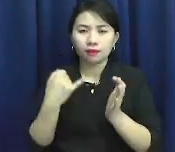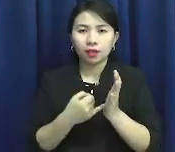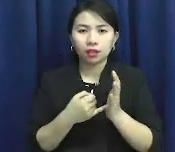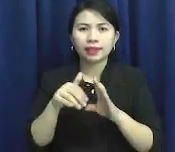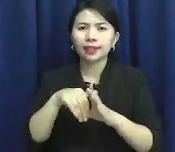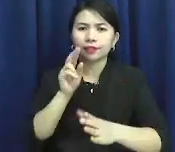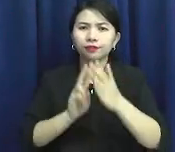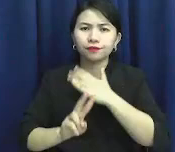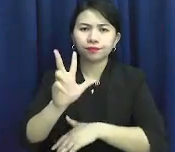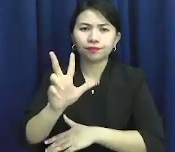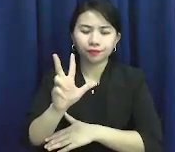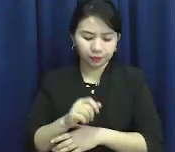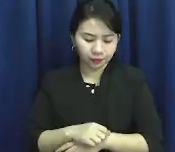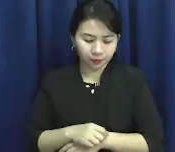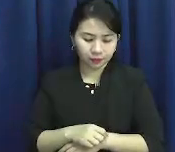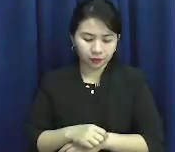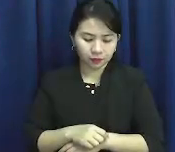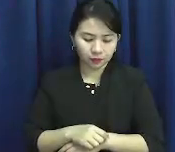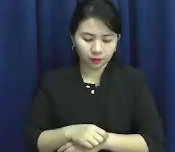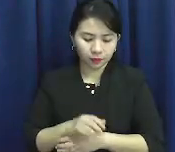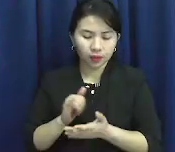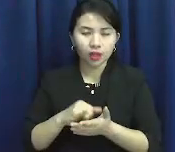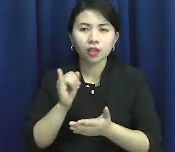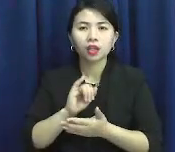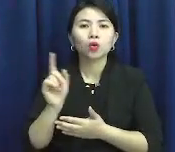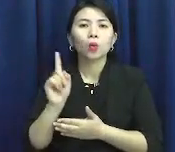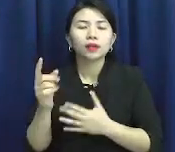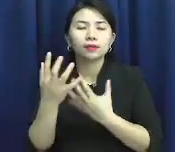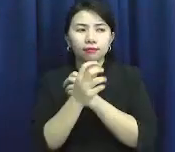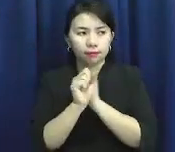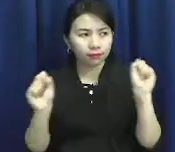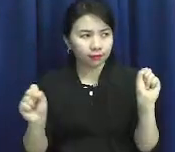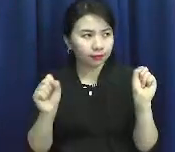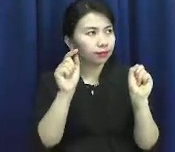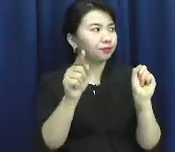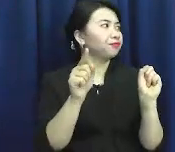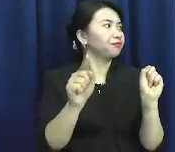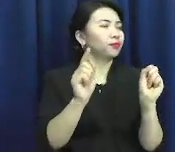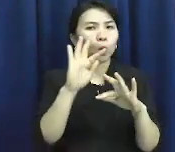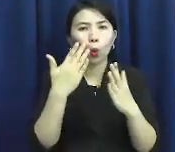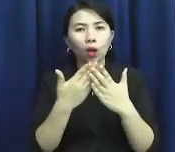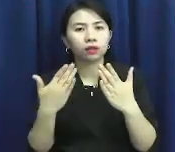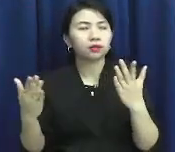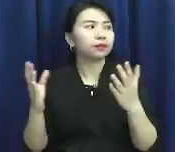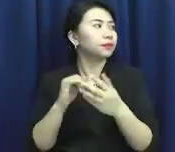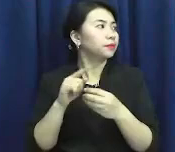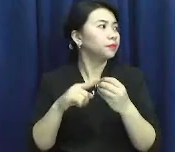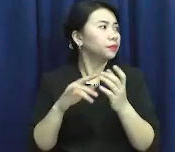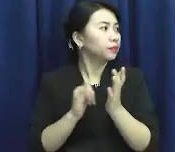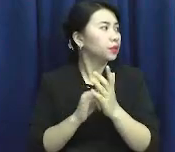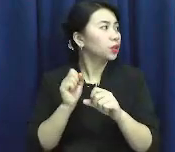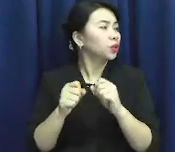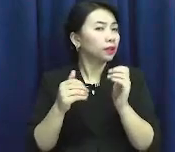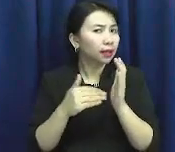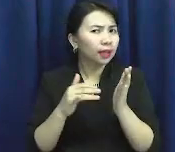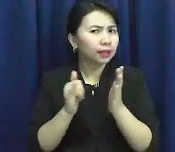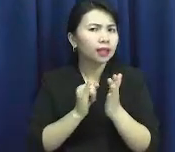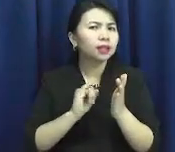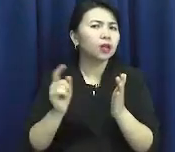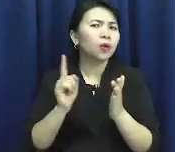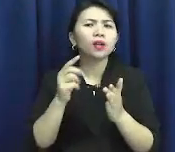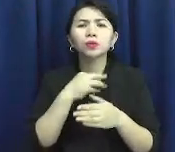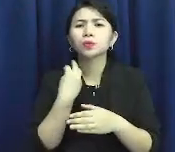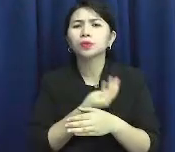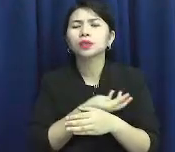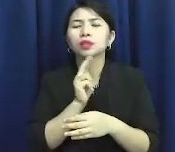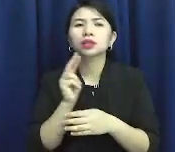number 3, yan ang pinakasasalba sa'yo. Diba? Yung mga bagay na yan. Kaya yan ang pinakatatandaan ninyo, young